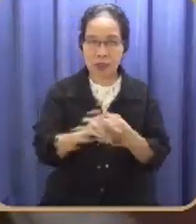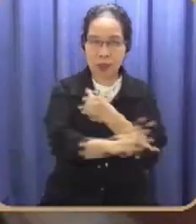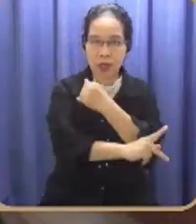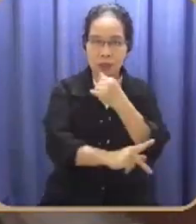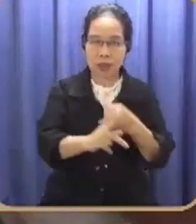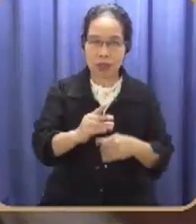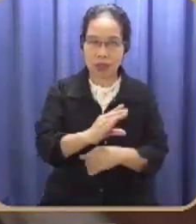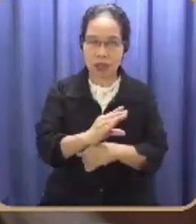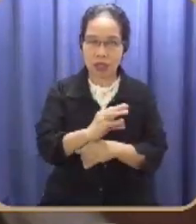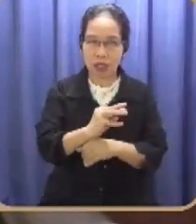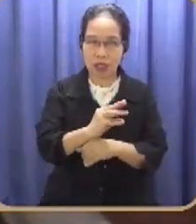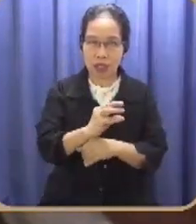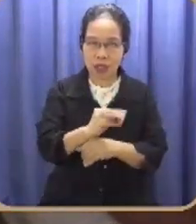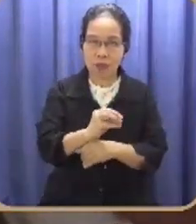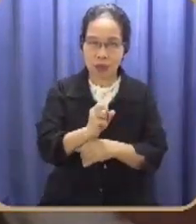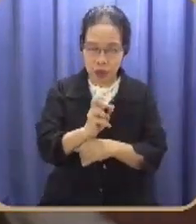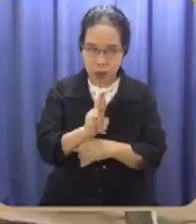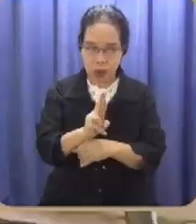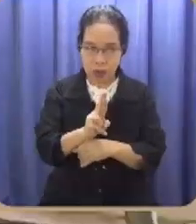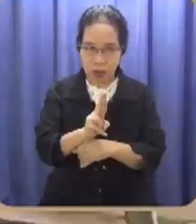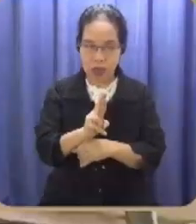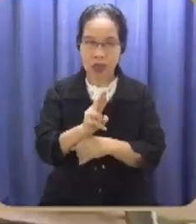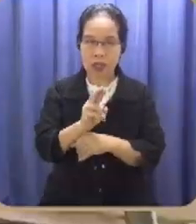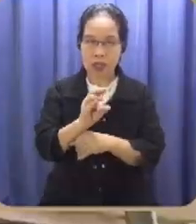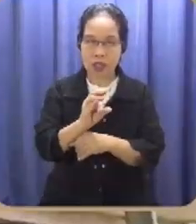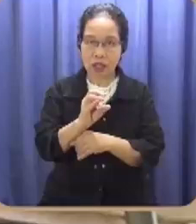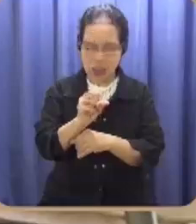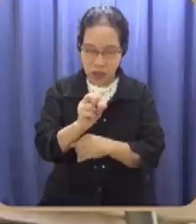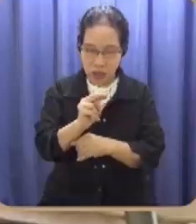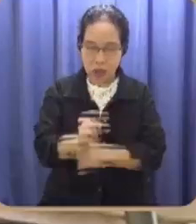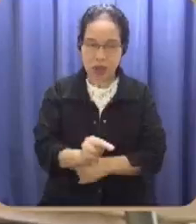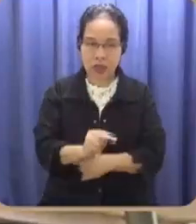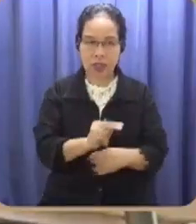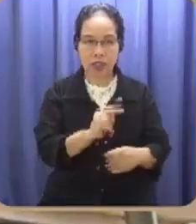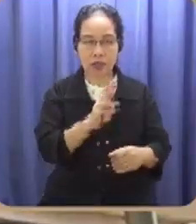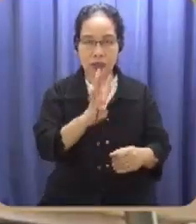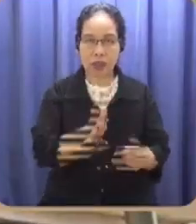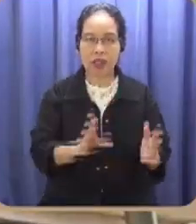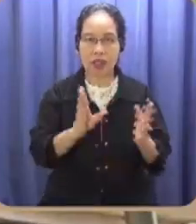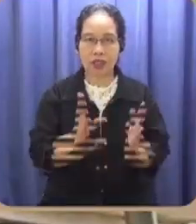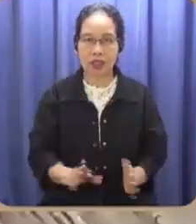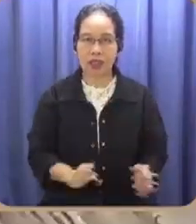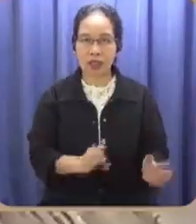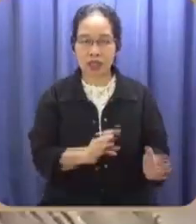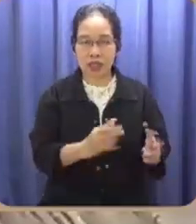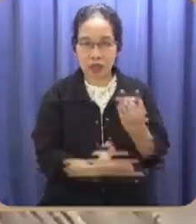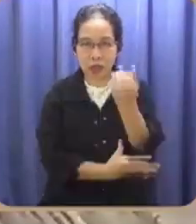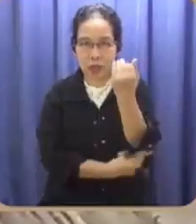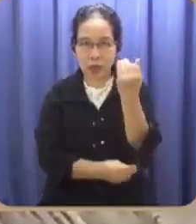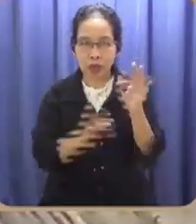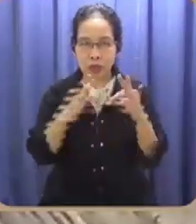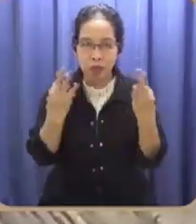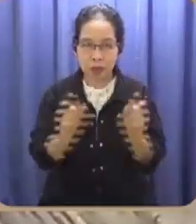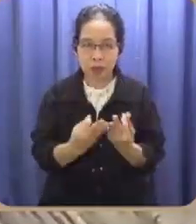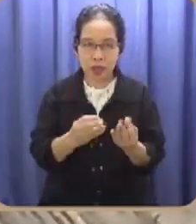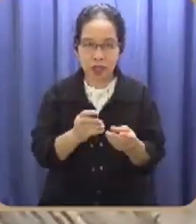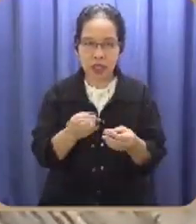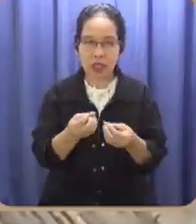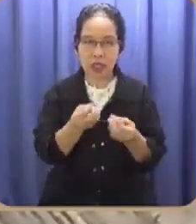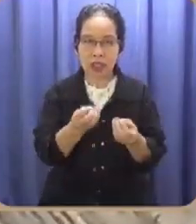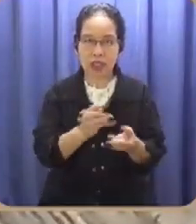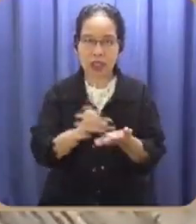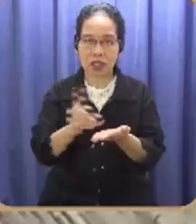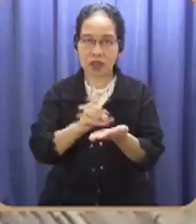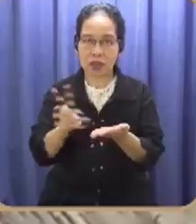Norte at mahigit 600 pong mga individual, mga indigent families po ang napagkalooban po natin ng mga food